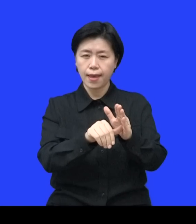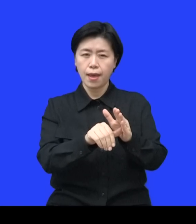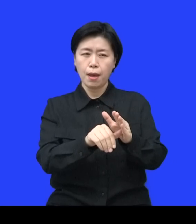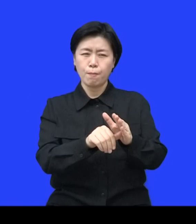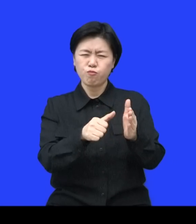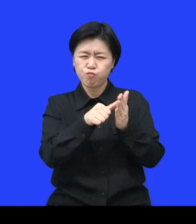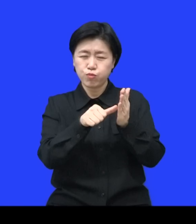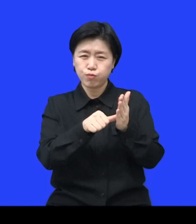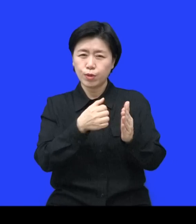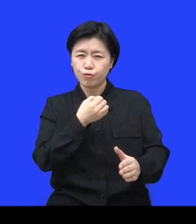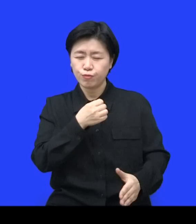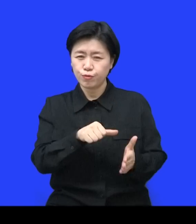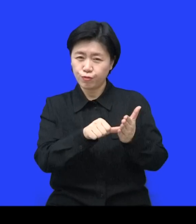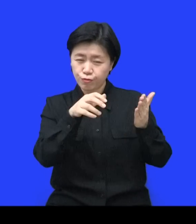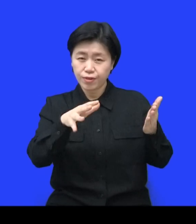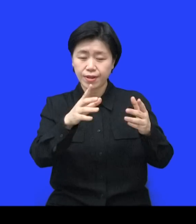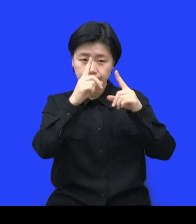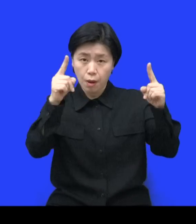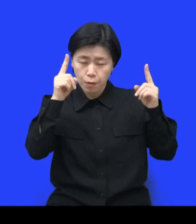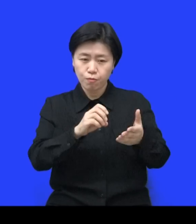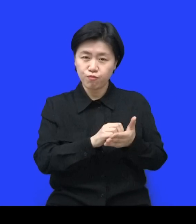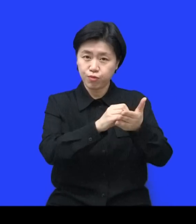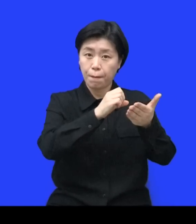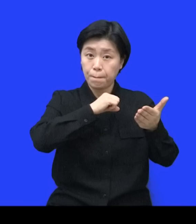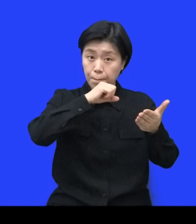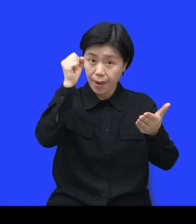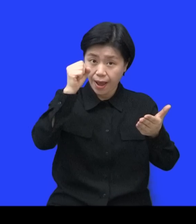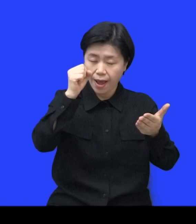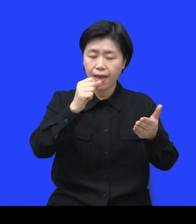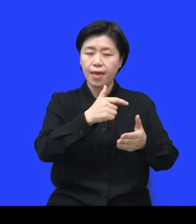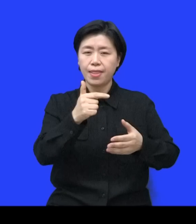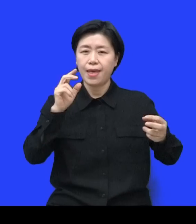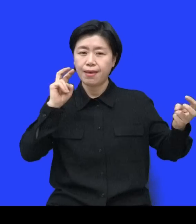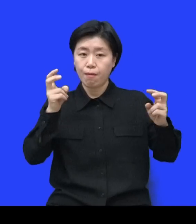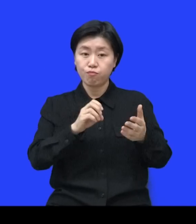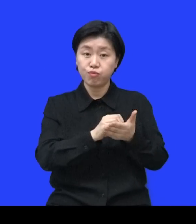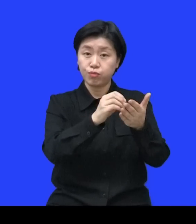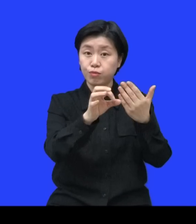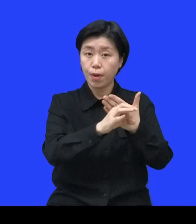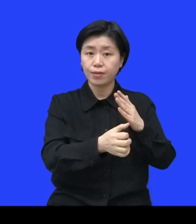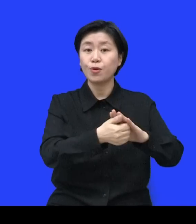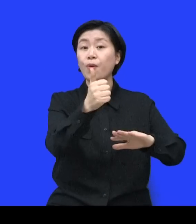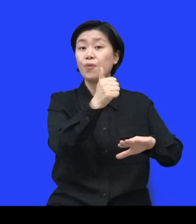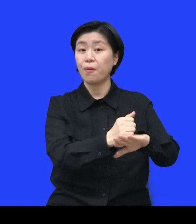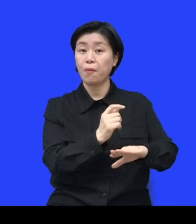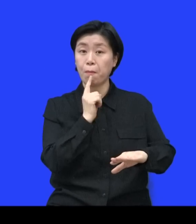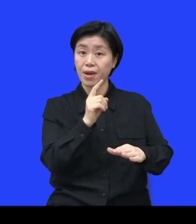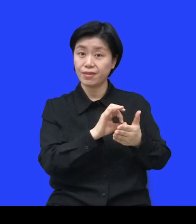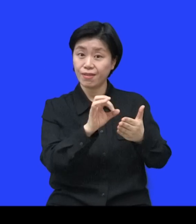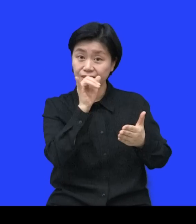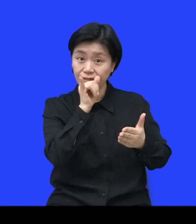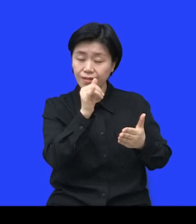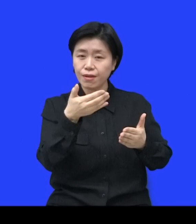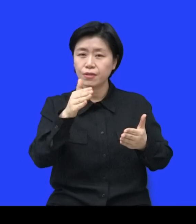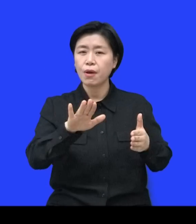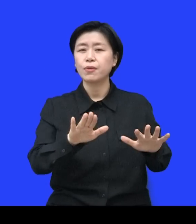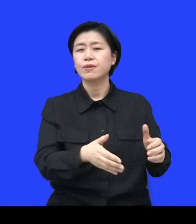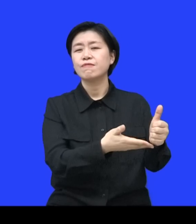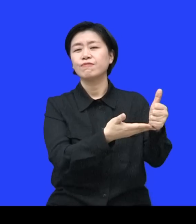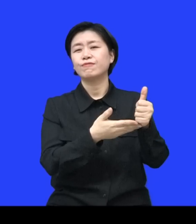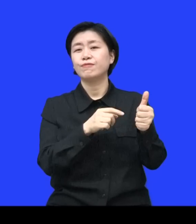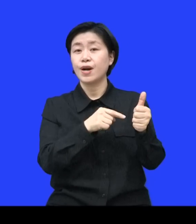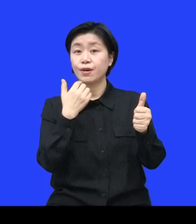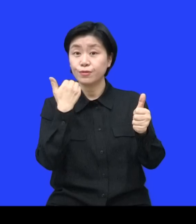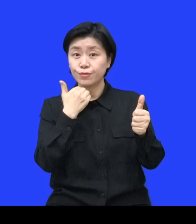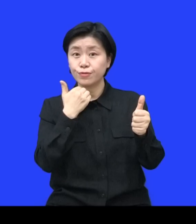대기업에 입사하면 성공을 했다라고들 하죠. 오늘 모실 분도 그러한 길을 걸었지만 모든 것을 다 내려놓고 목회자의 길을